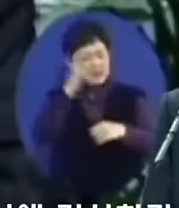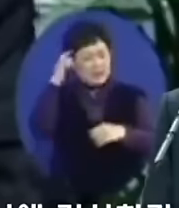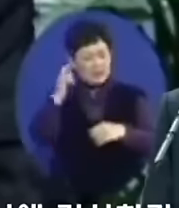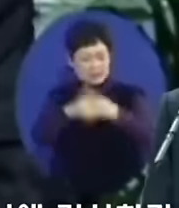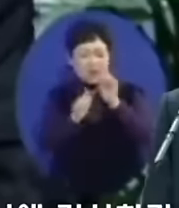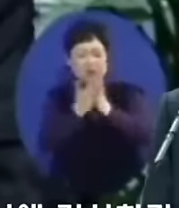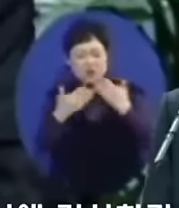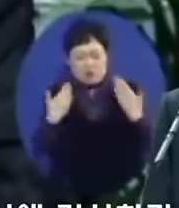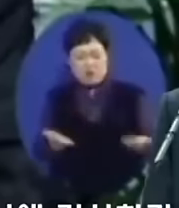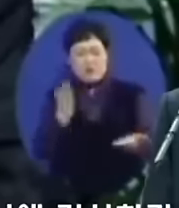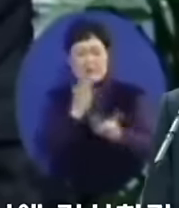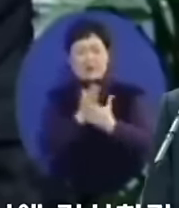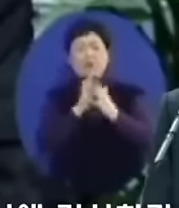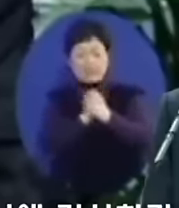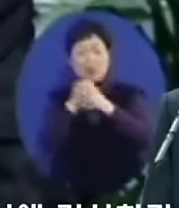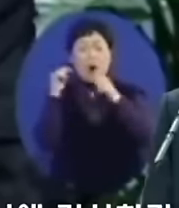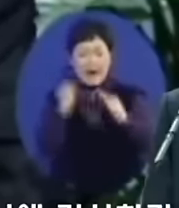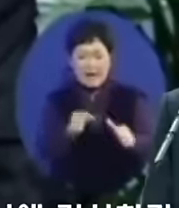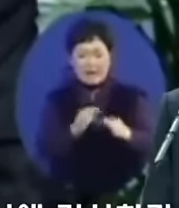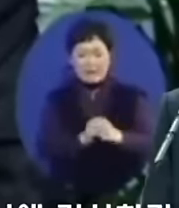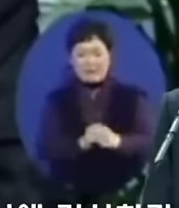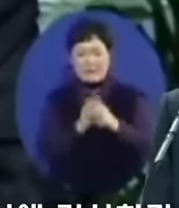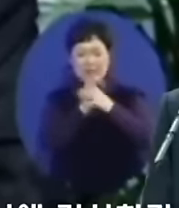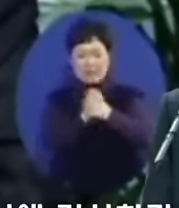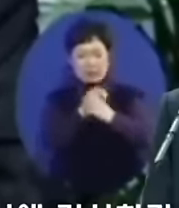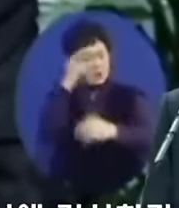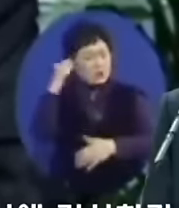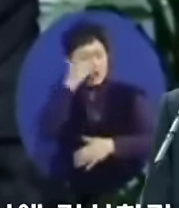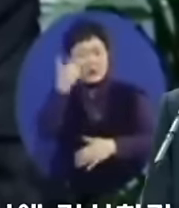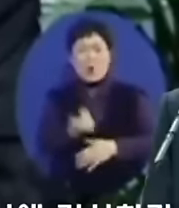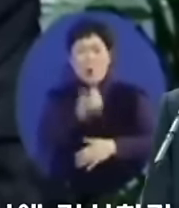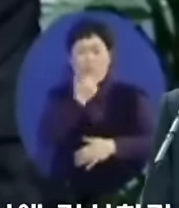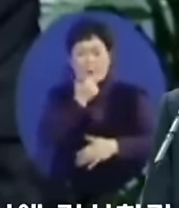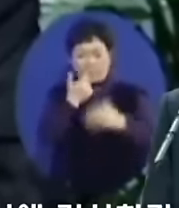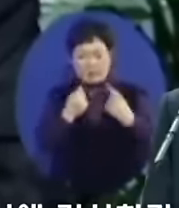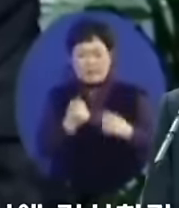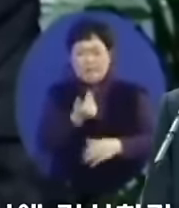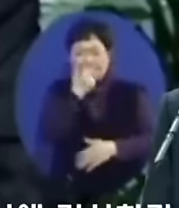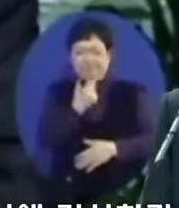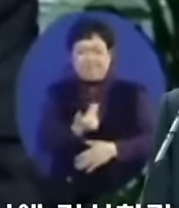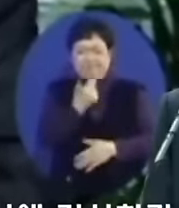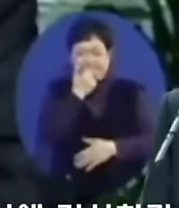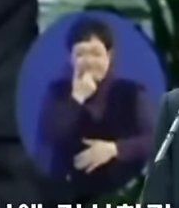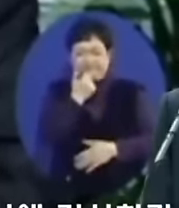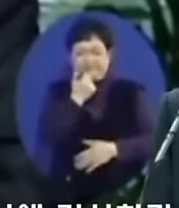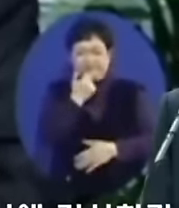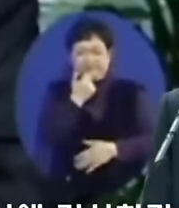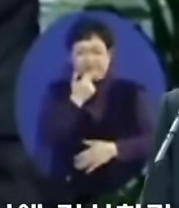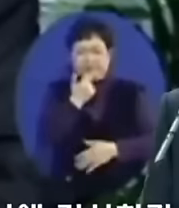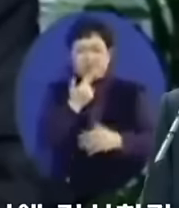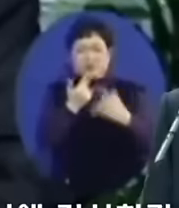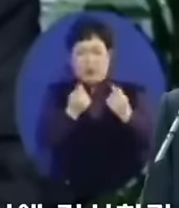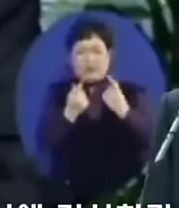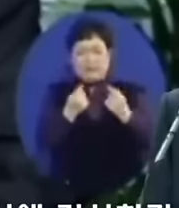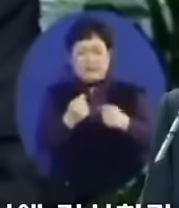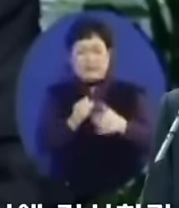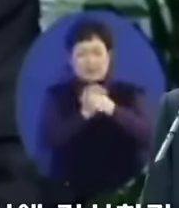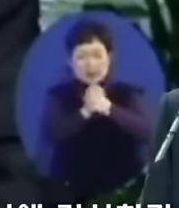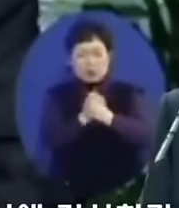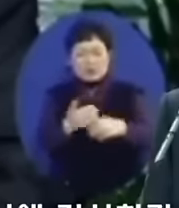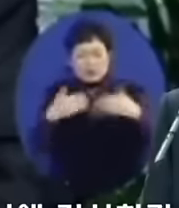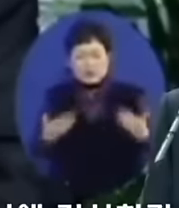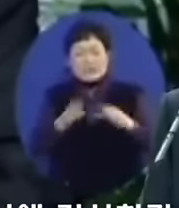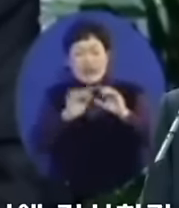말고 기도하라고 우리에게 말씀하시는 것입니다. 기도는 영혼의 호흡입니다. 숨을 우리가 쉬지 않고 숨쉬는 것처럼 기도도 쉬지